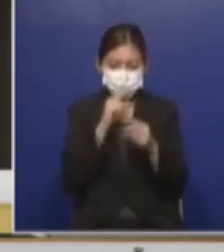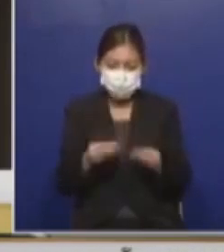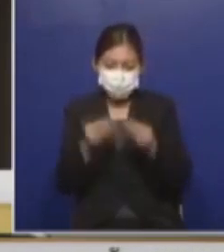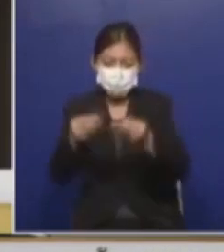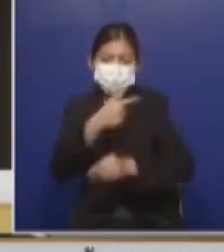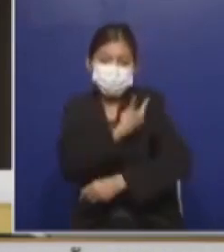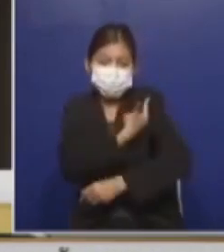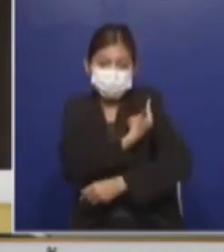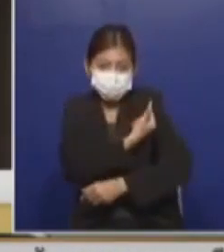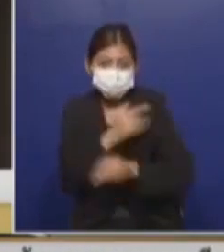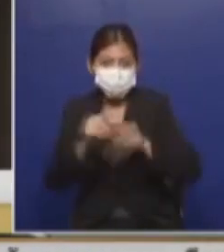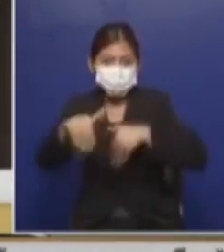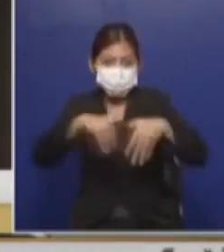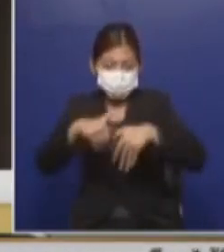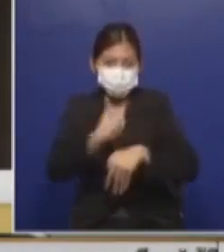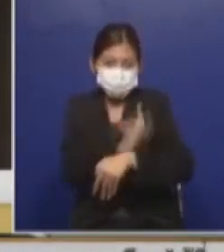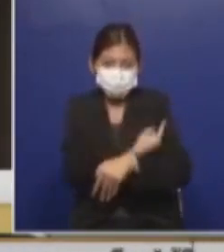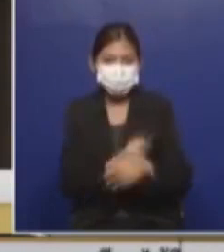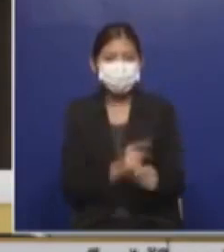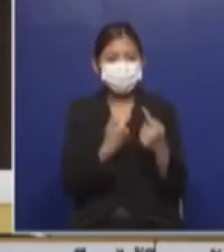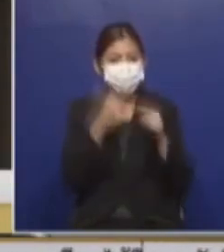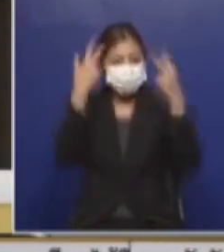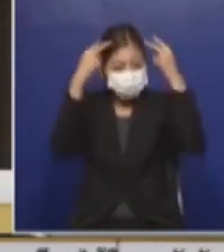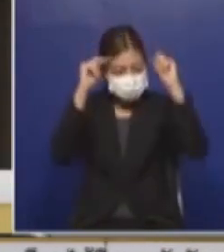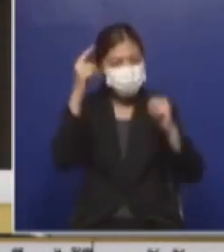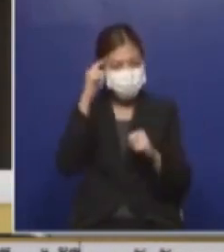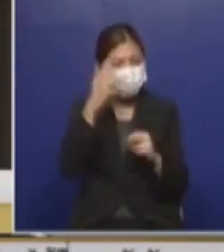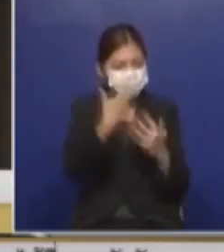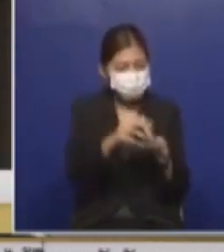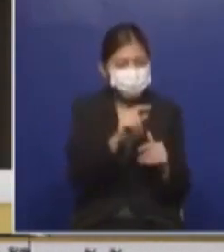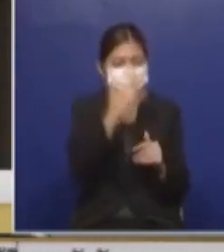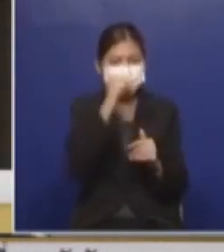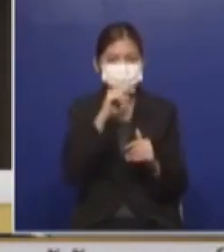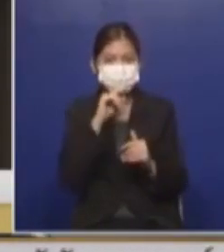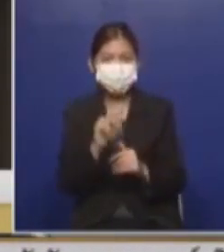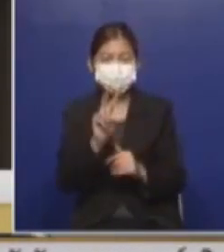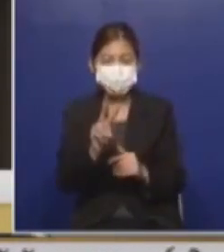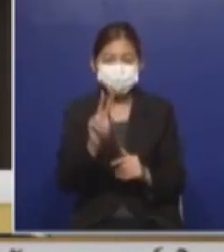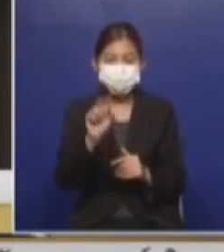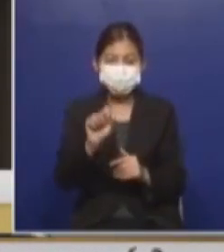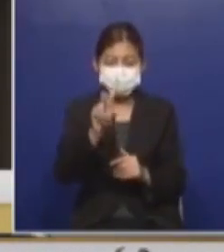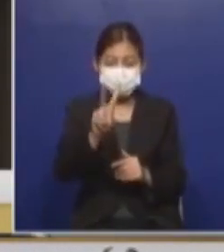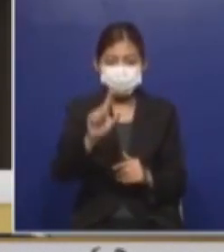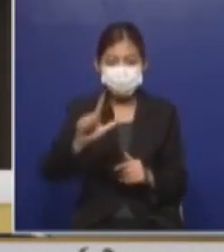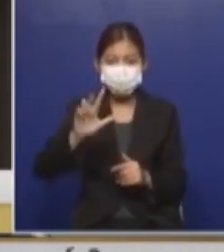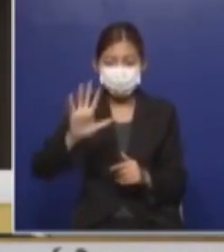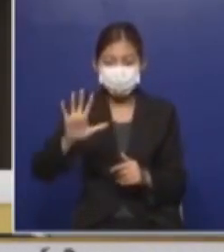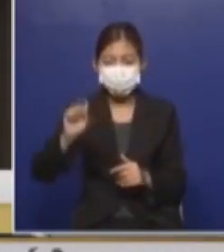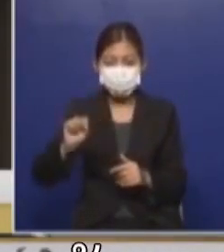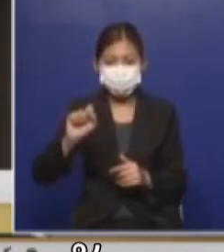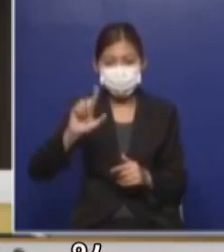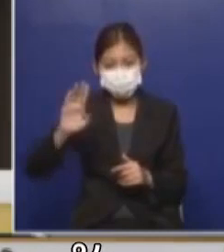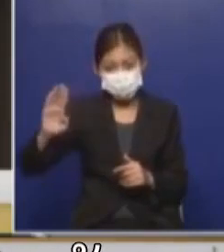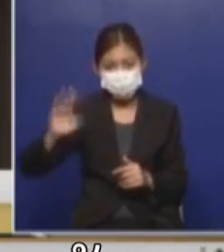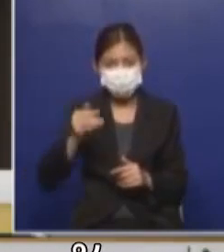กิจที่พลเอกประยุทธ์ก็ทราบดีว่ามีมูลค่ามหาศาลสูงถึง 2.5 แสนล้านบาทต่อเดือนไหมล่ะฮะ